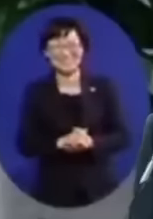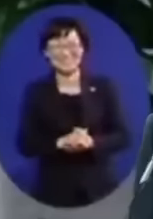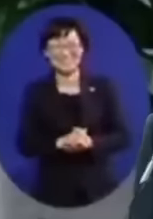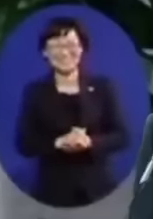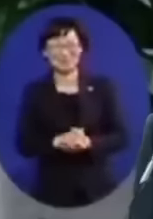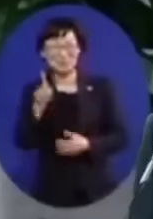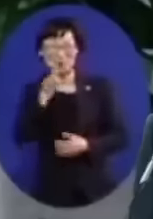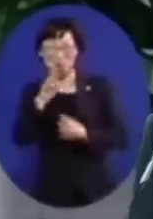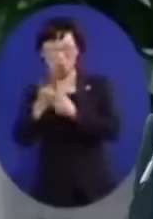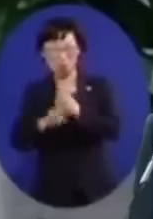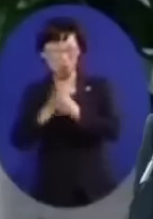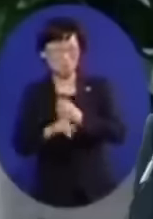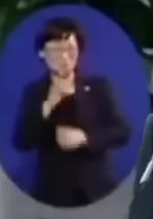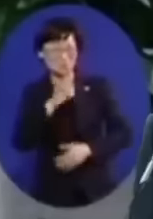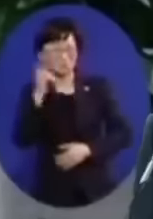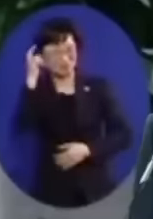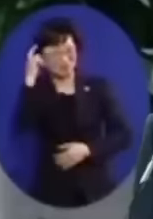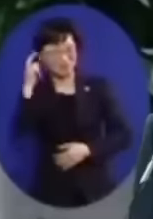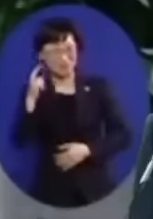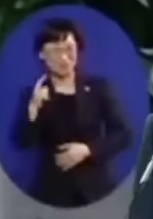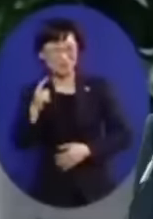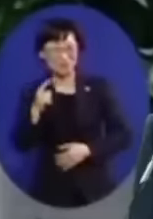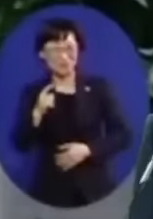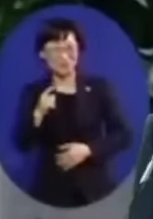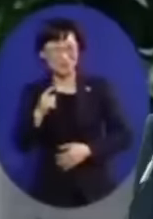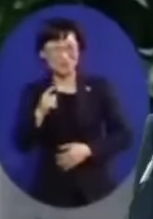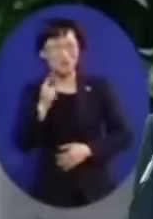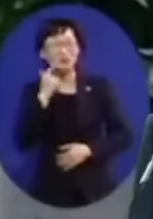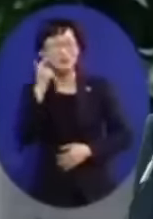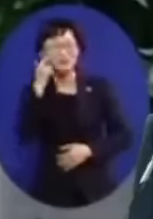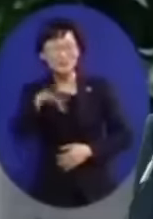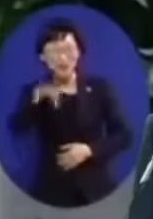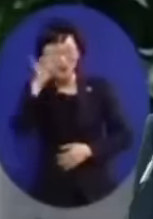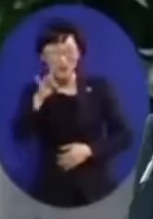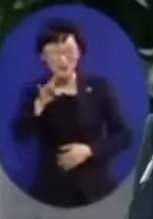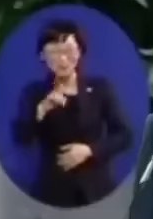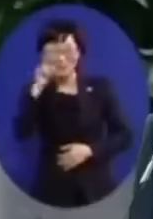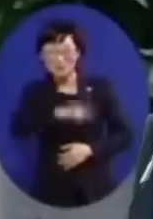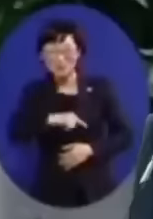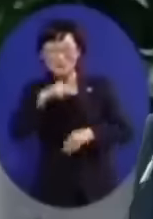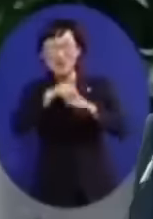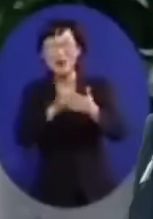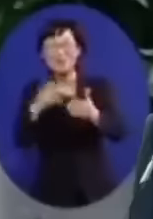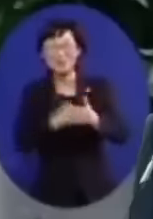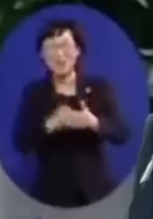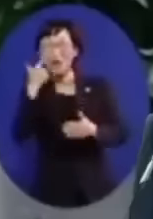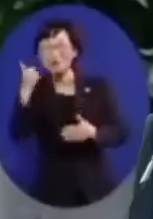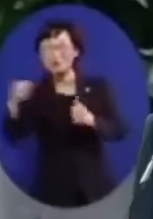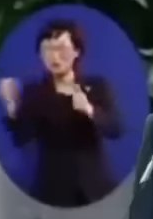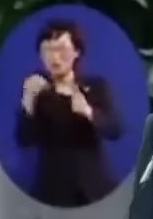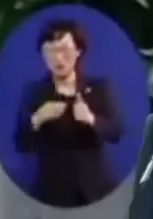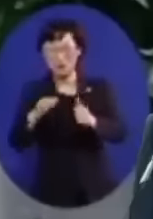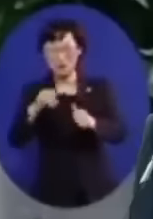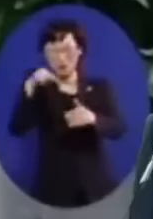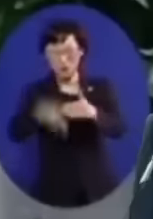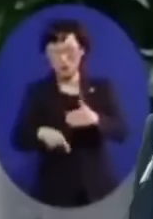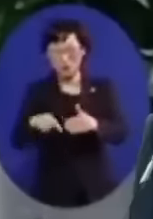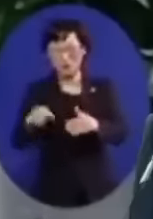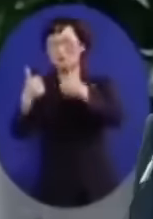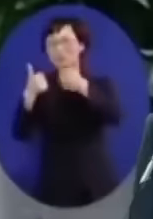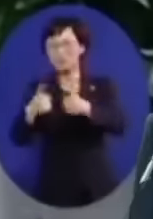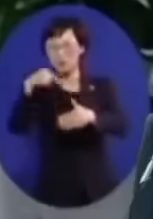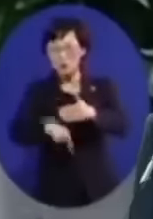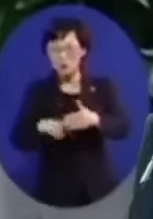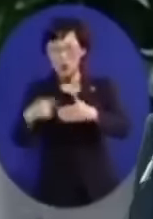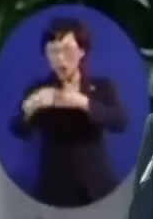저는 변명을 한다. 제가 아주 고약한 마음을 가졌습니다. 아버지 말만 하면 대항을 해 속으로. 겉으로 말 못해도